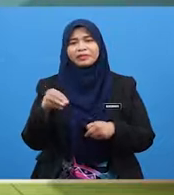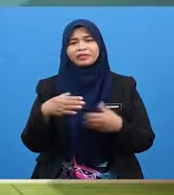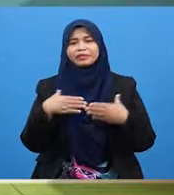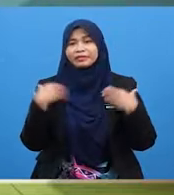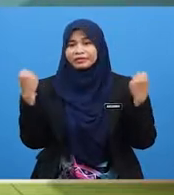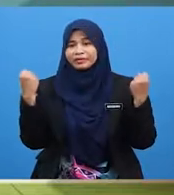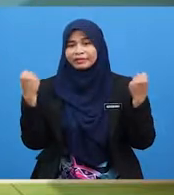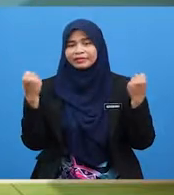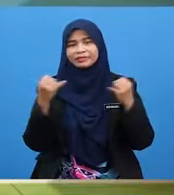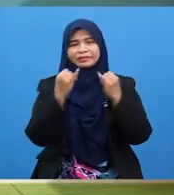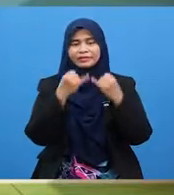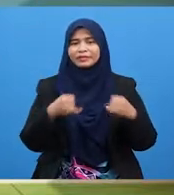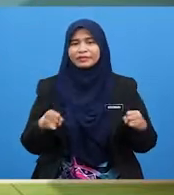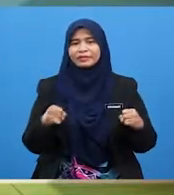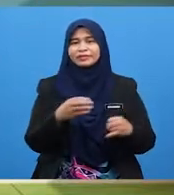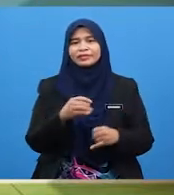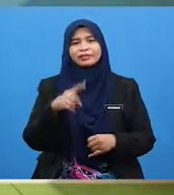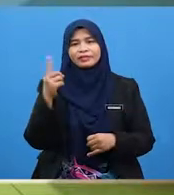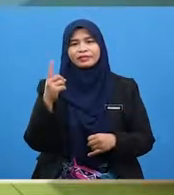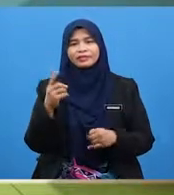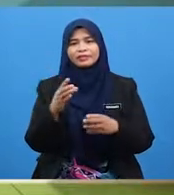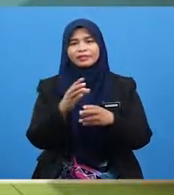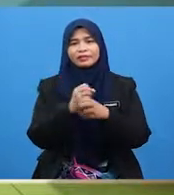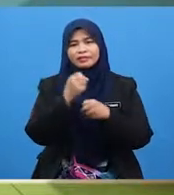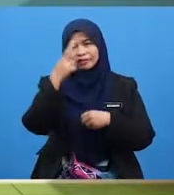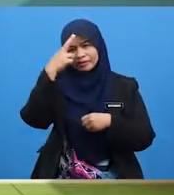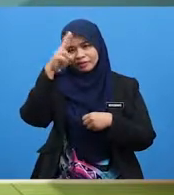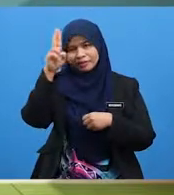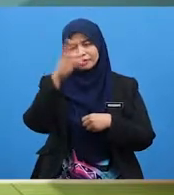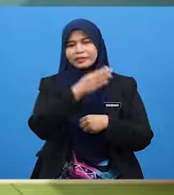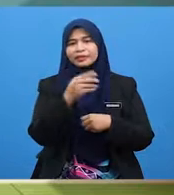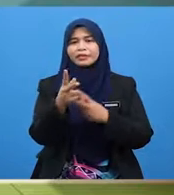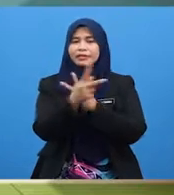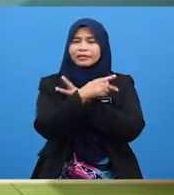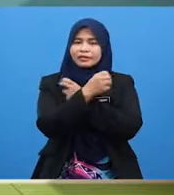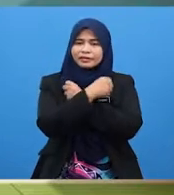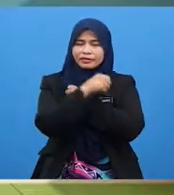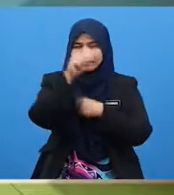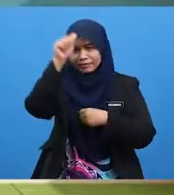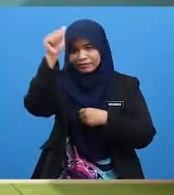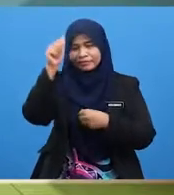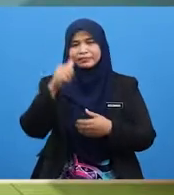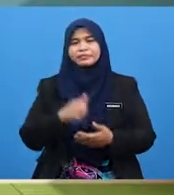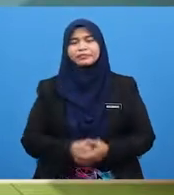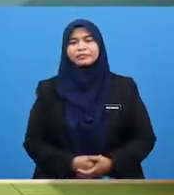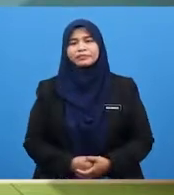sihat sejahtera dan sentiasa mendapat rahmat dan kasih sayang Allah Subhanahu wa